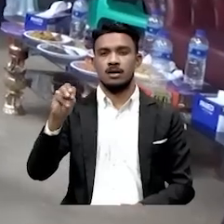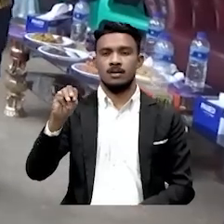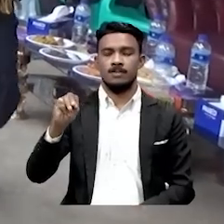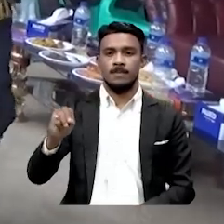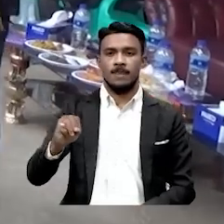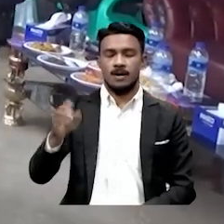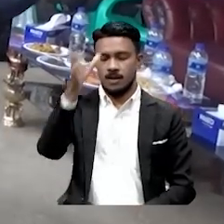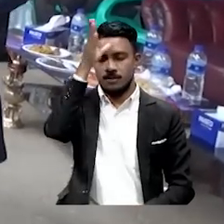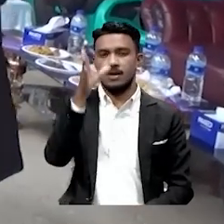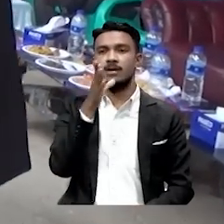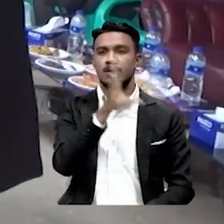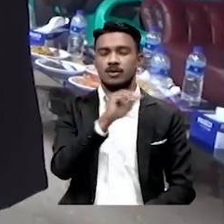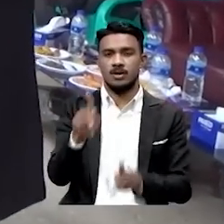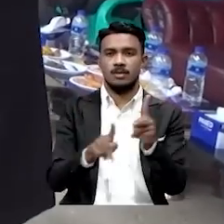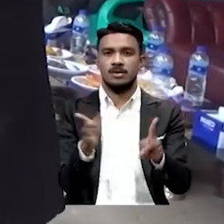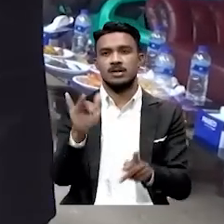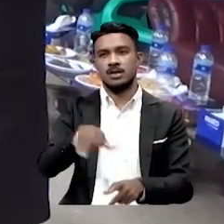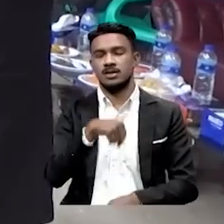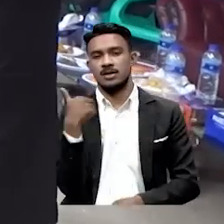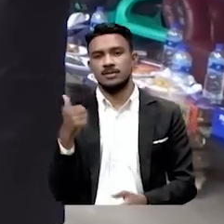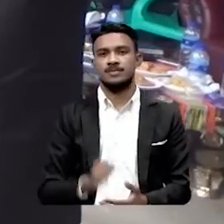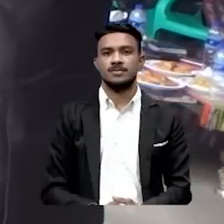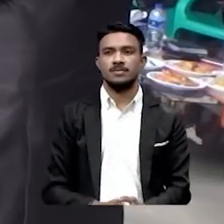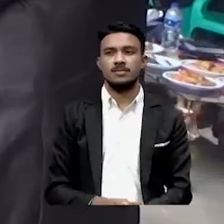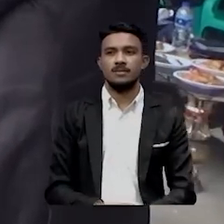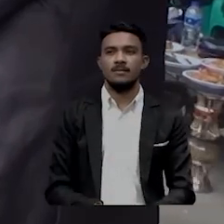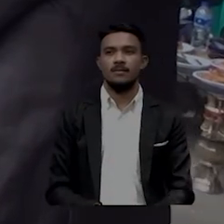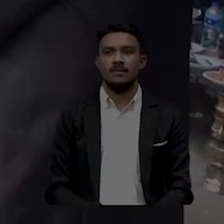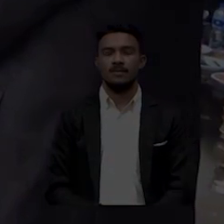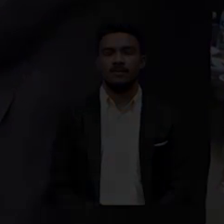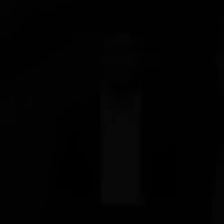lokal inan aman no entidade sira seluk. Abraham Ral, Yemen.